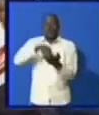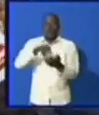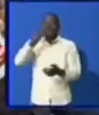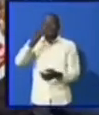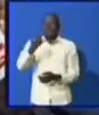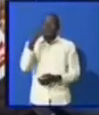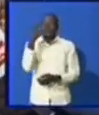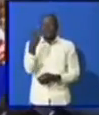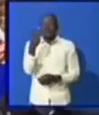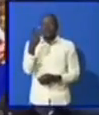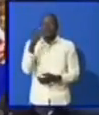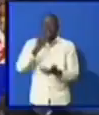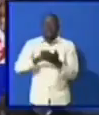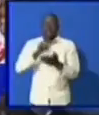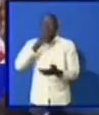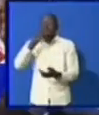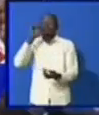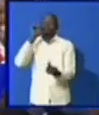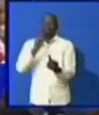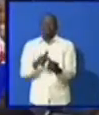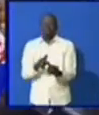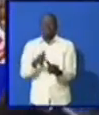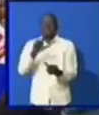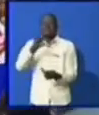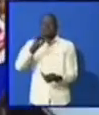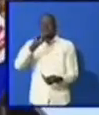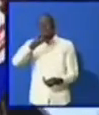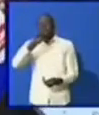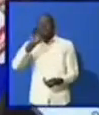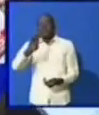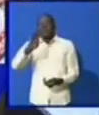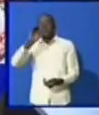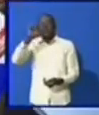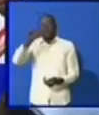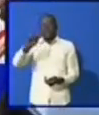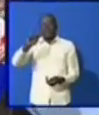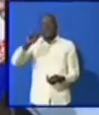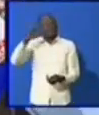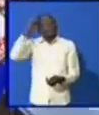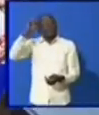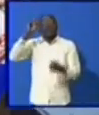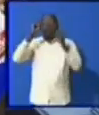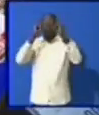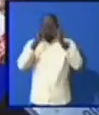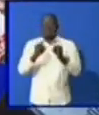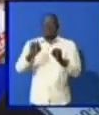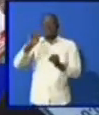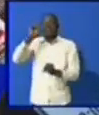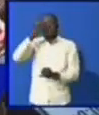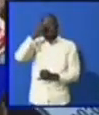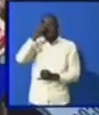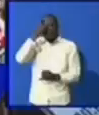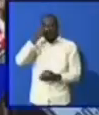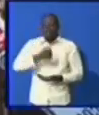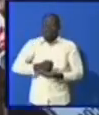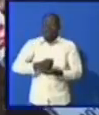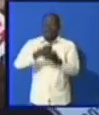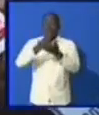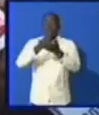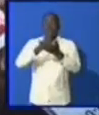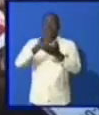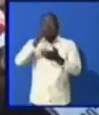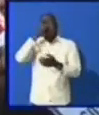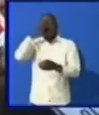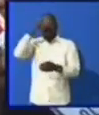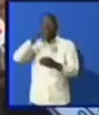normal que la lonab y est une structure de l'état et qui soutient donc l'état dans toutes ses